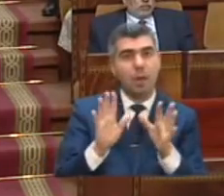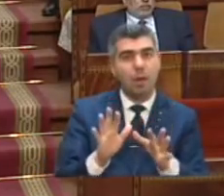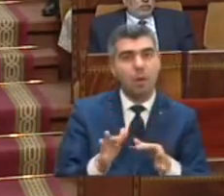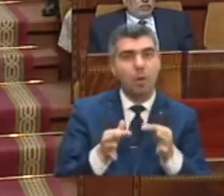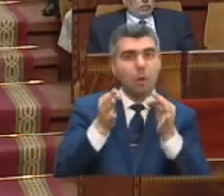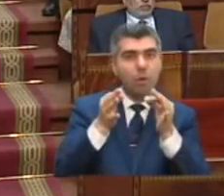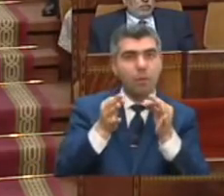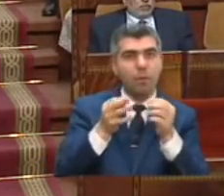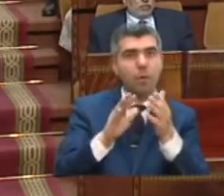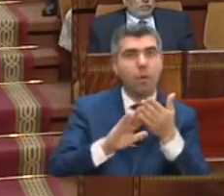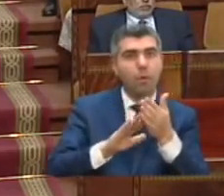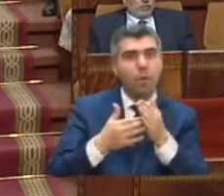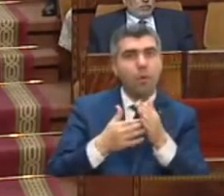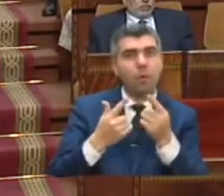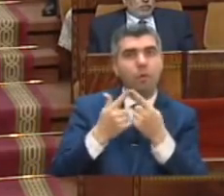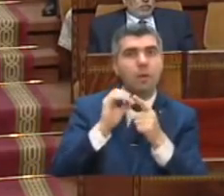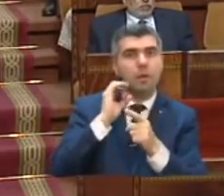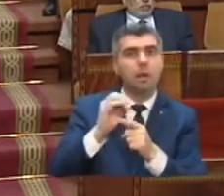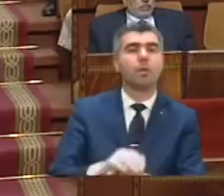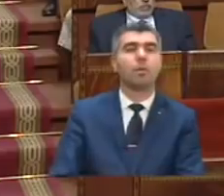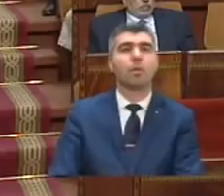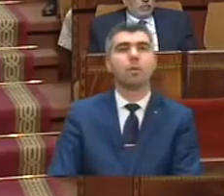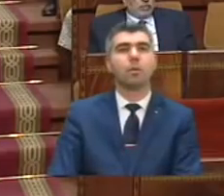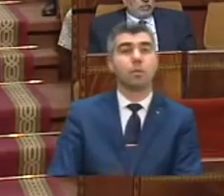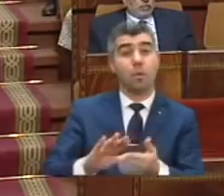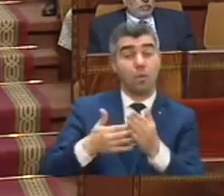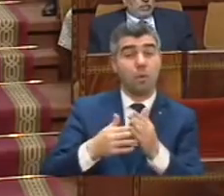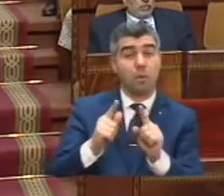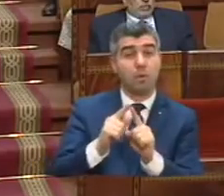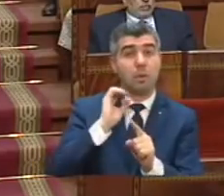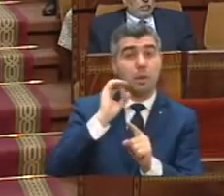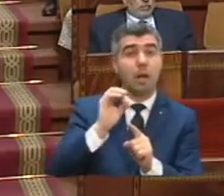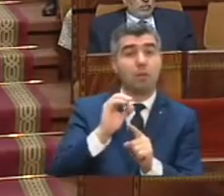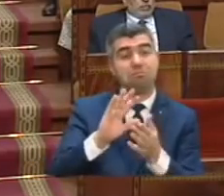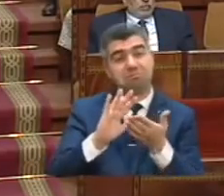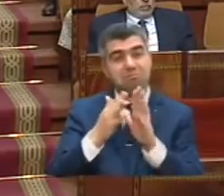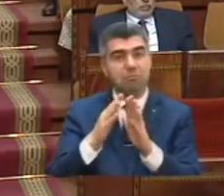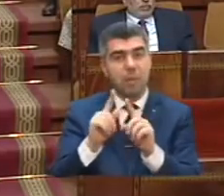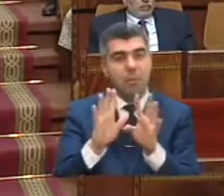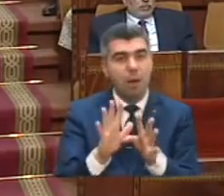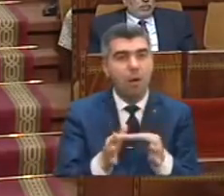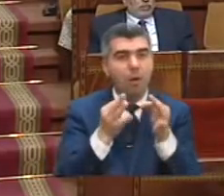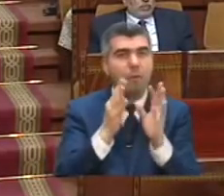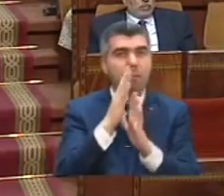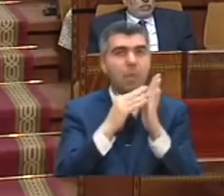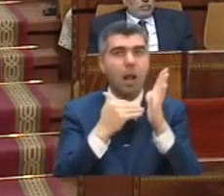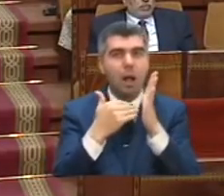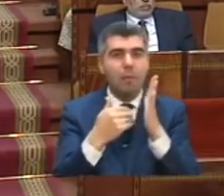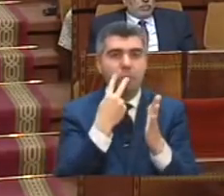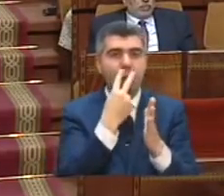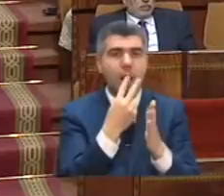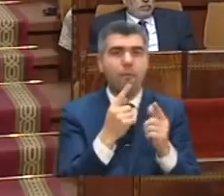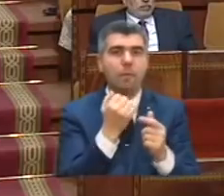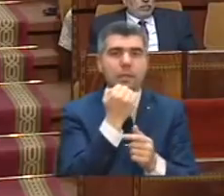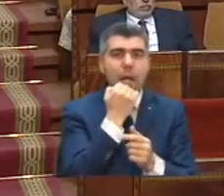اللي رصدتها اللجنة الموضوعاتية المتعلقة التي كلفت بتقييم هذا البرنامج لتداركها فيما سيأتي